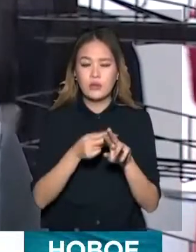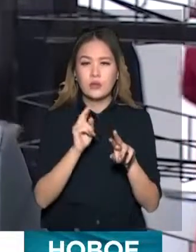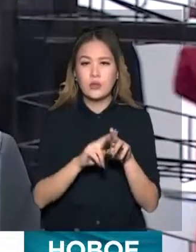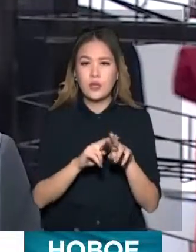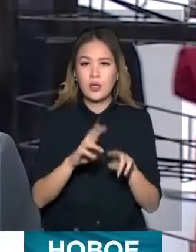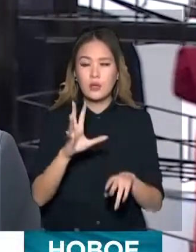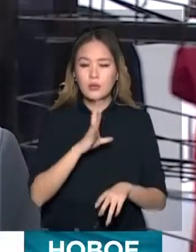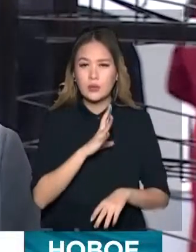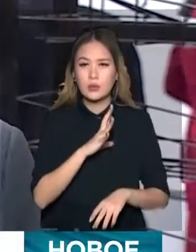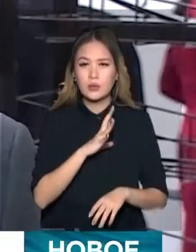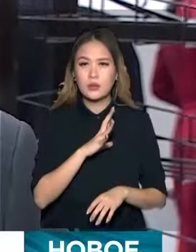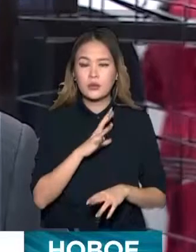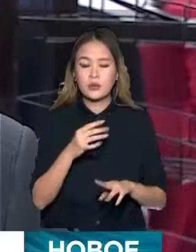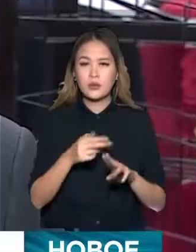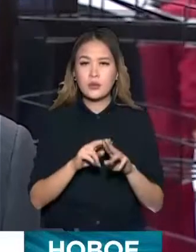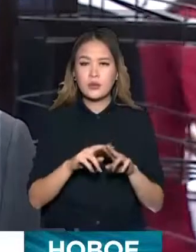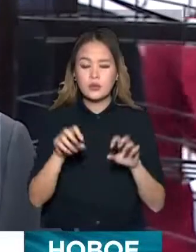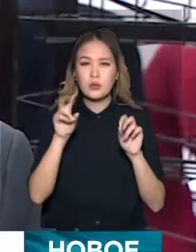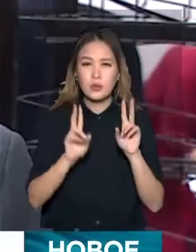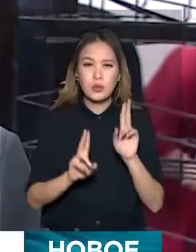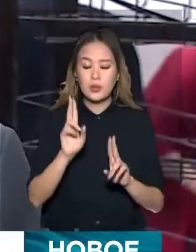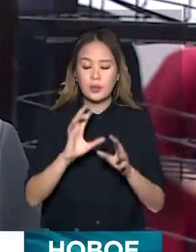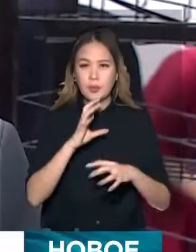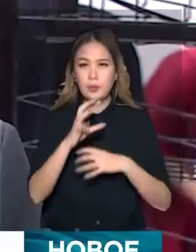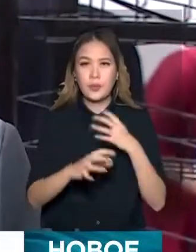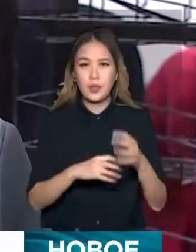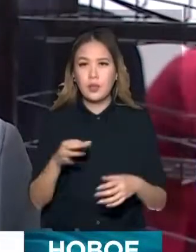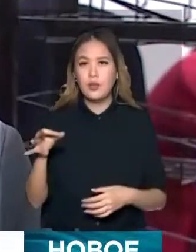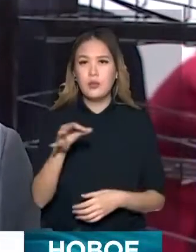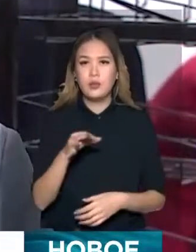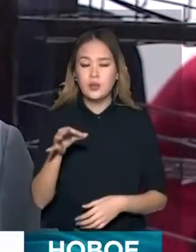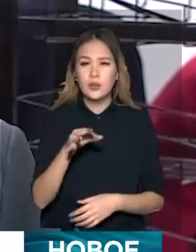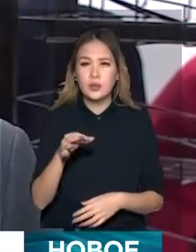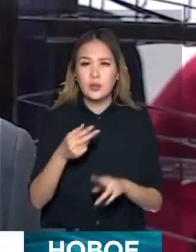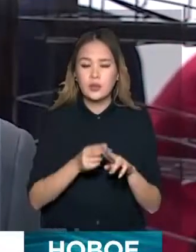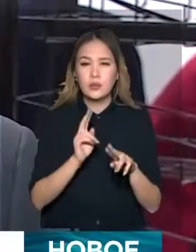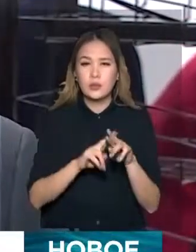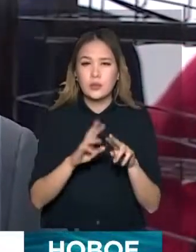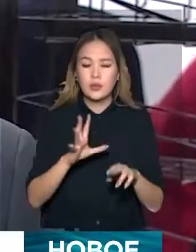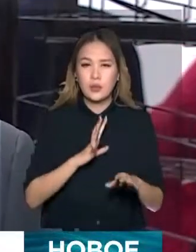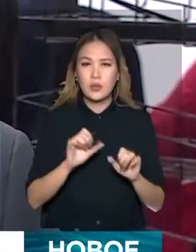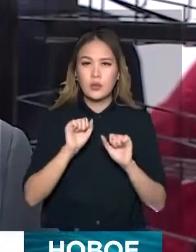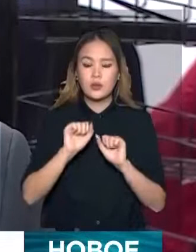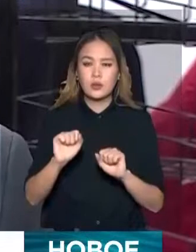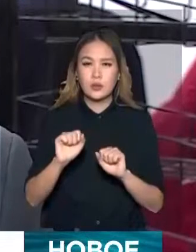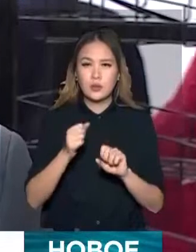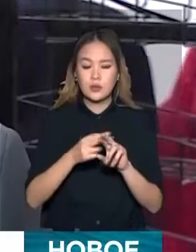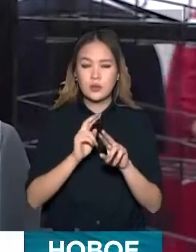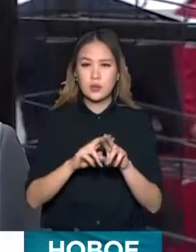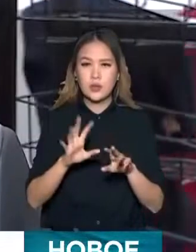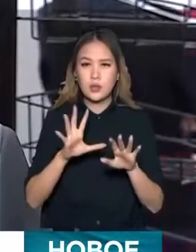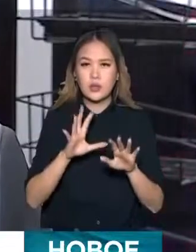передовыми технологиями, которые существуют в мире в области обнаружения, нейтрализации